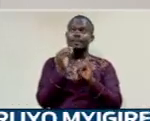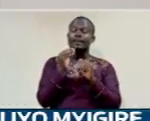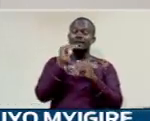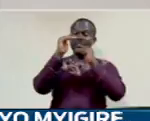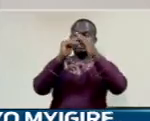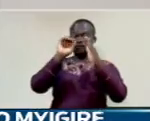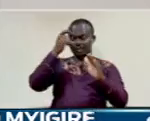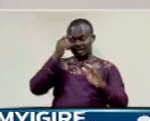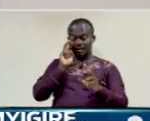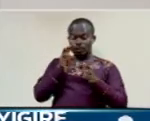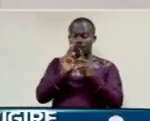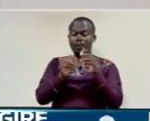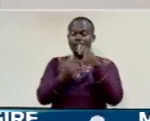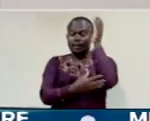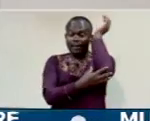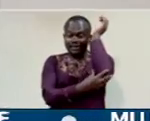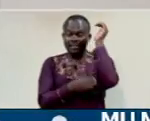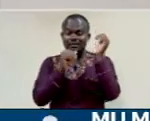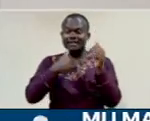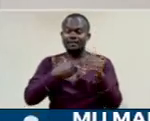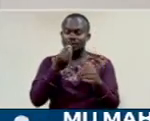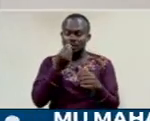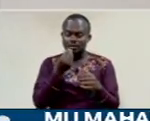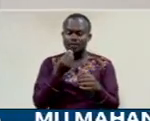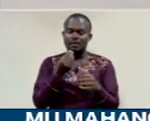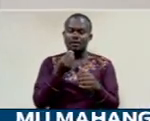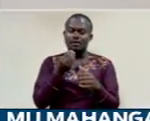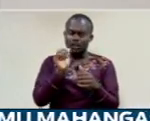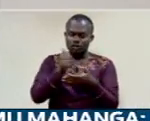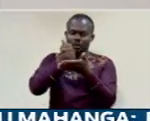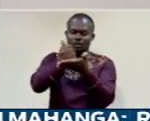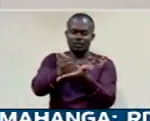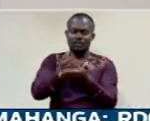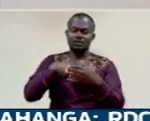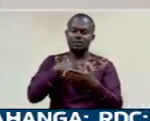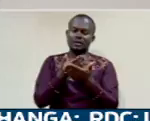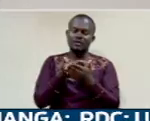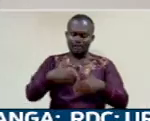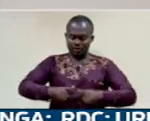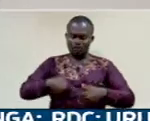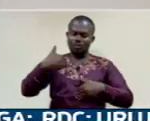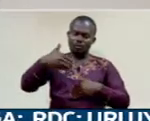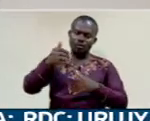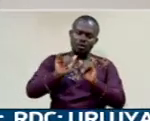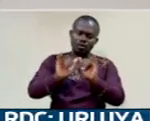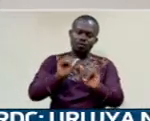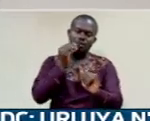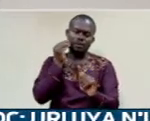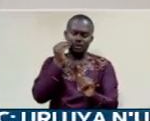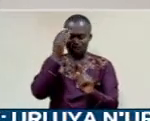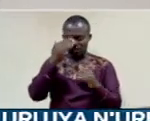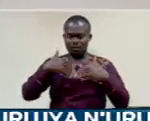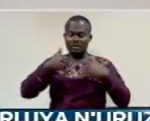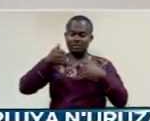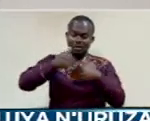amafunguro badafite amikoro barafashwa hari uburyo bafashwa ariko tugasaba urubyiruko cyane cyane kuguma mu rugo kuko amagara yabo cyangwa ubuzima